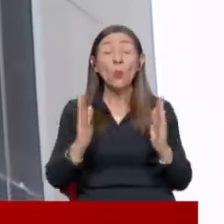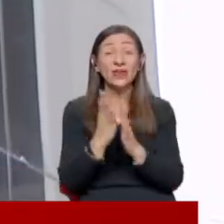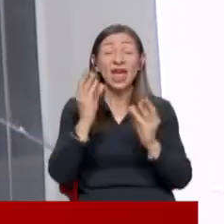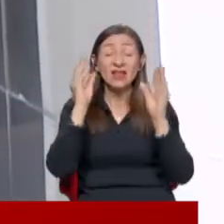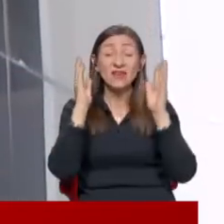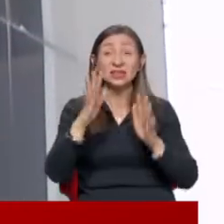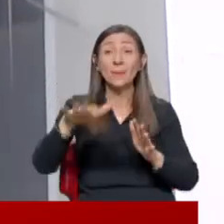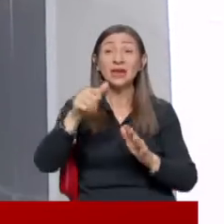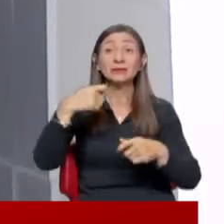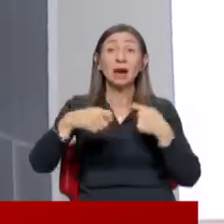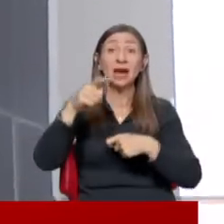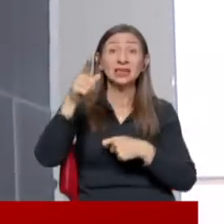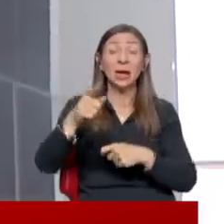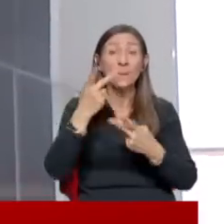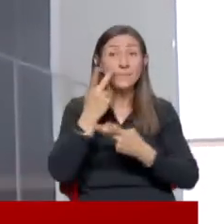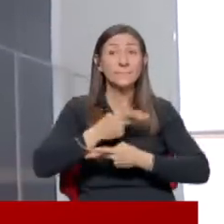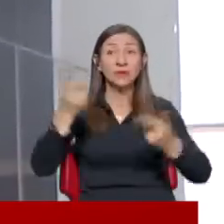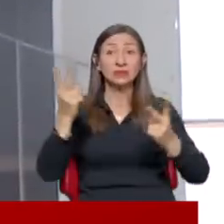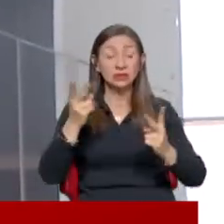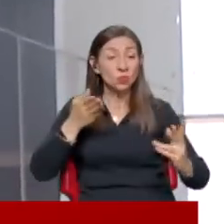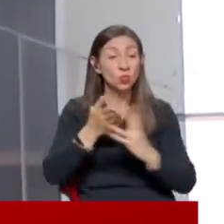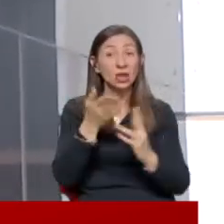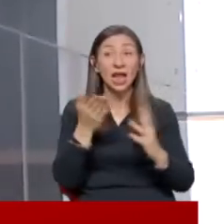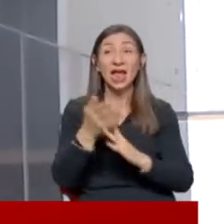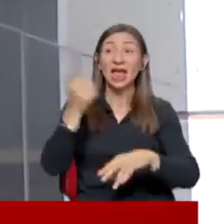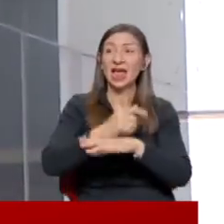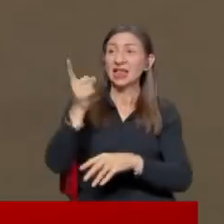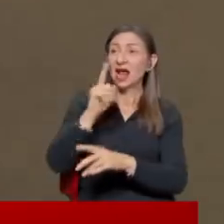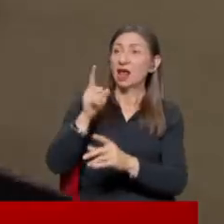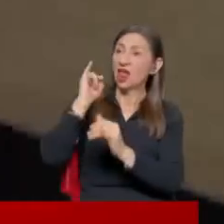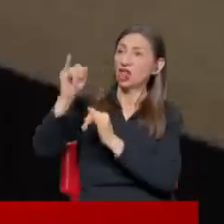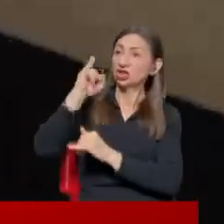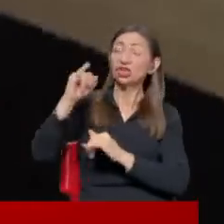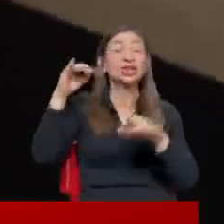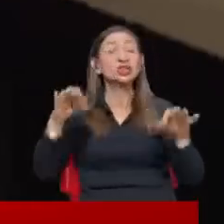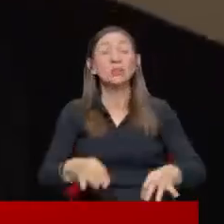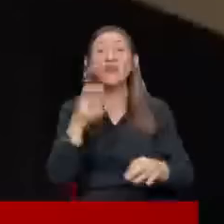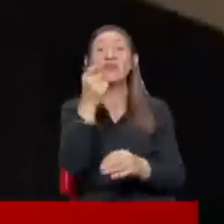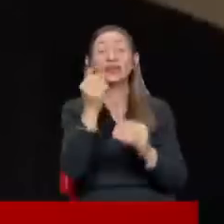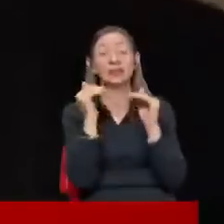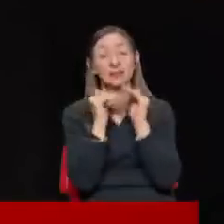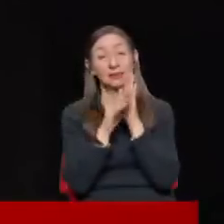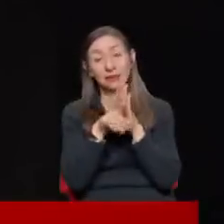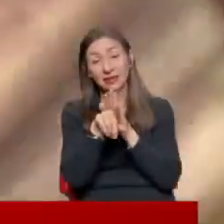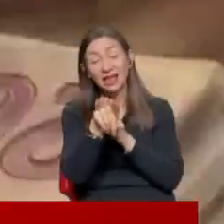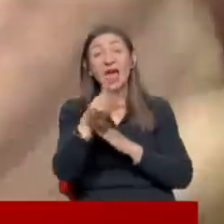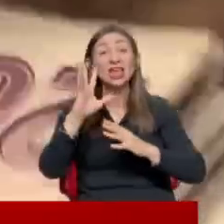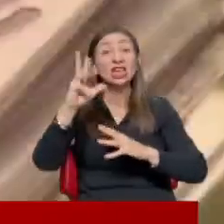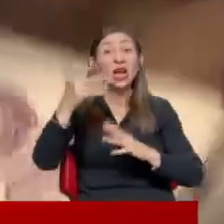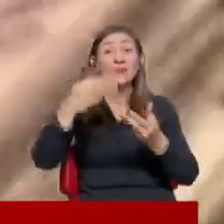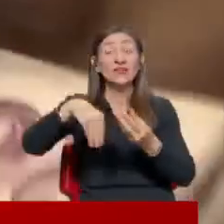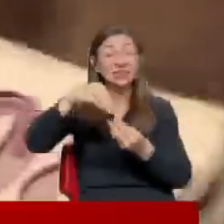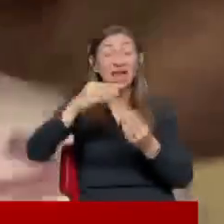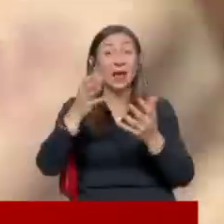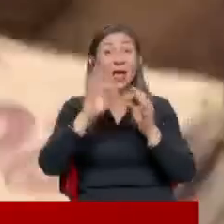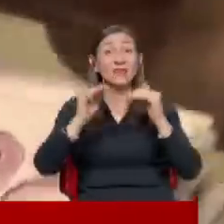en çok da Merkez Bankası'nın bağımsızlığına müdahaleyle iktidarı eleştirirken şimdi fiyat istikrarı gelecekte hem faizin